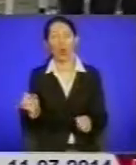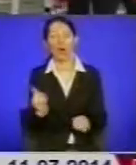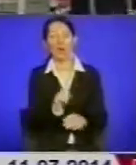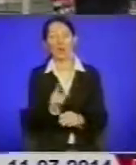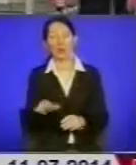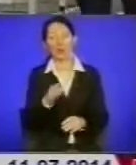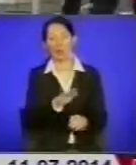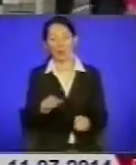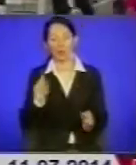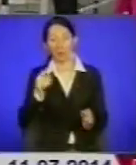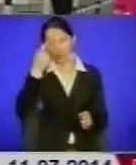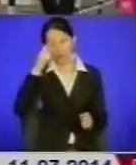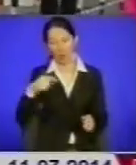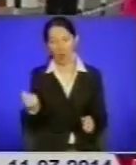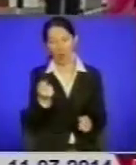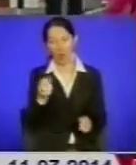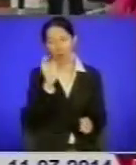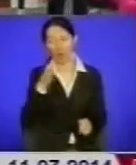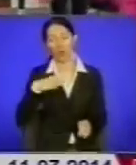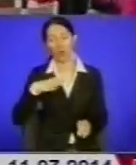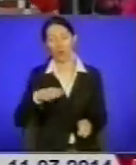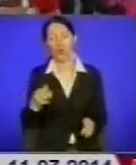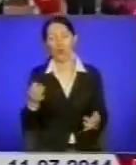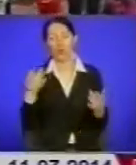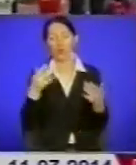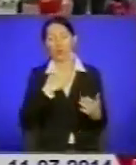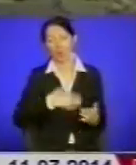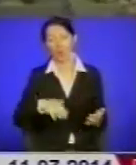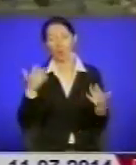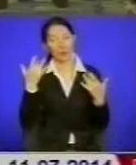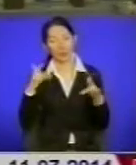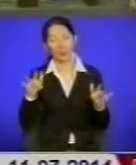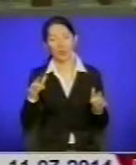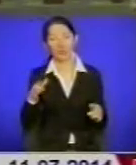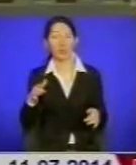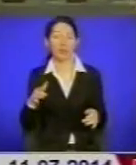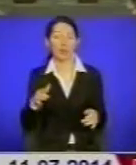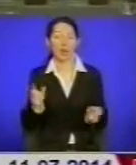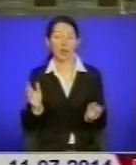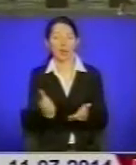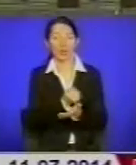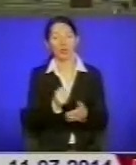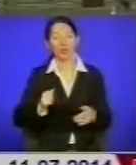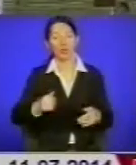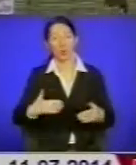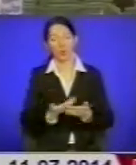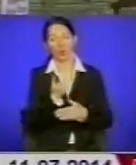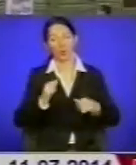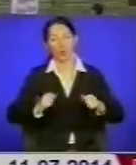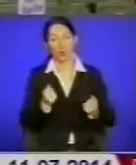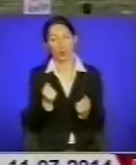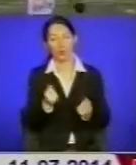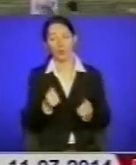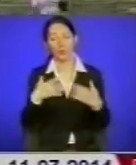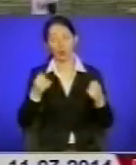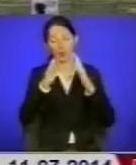знають небагато. Кажуть, очікують приємних сюрпризів, сподіваються знайти нових друзів. Оздоровчий комплекс «Лісовий» вирушають увечері. Є